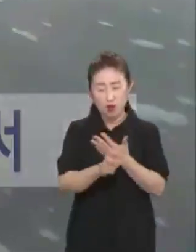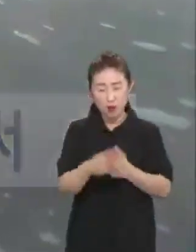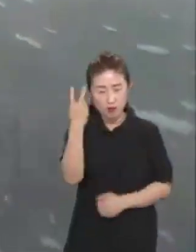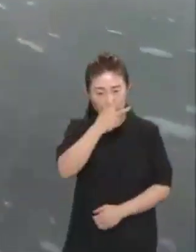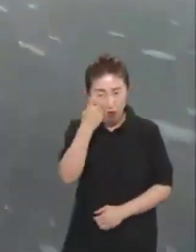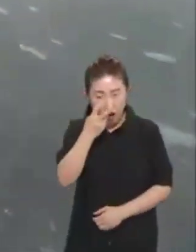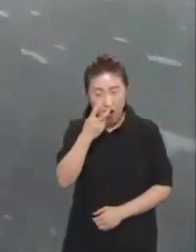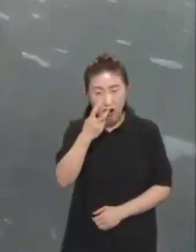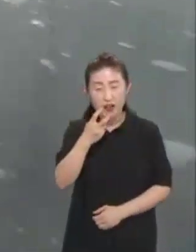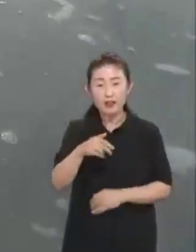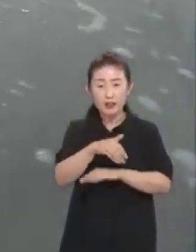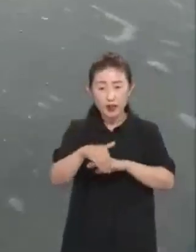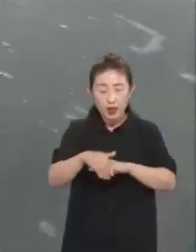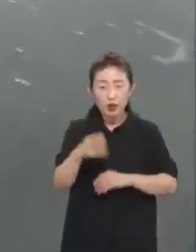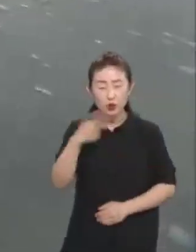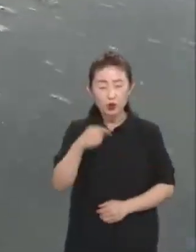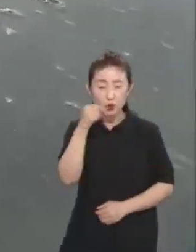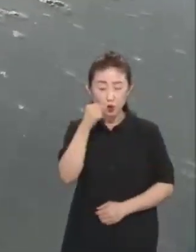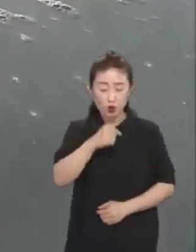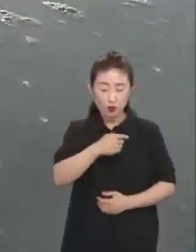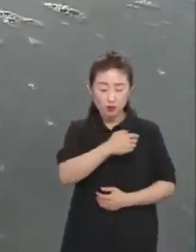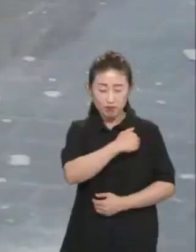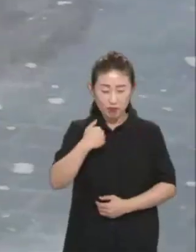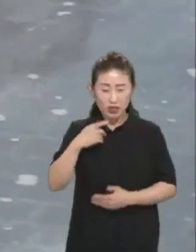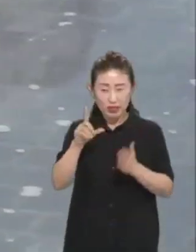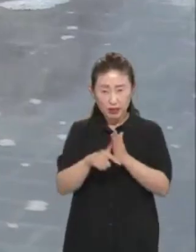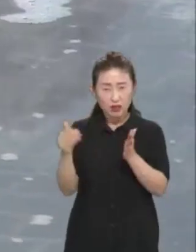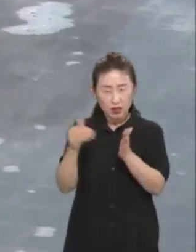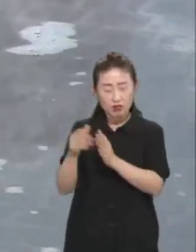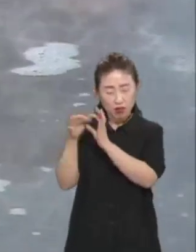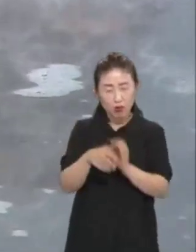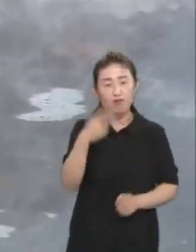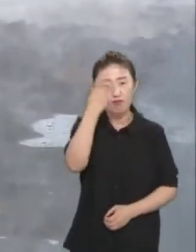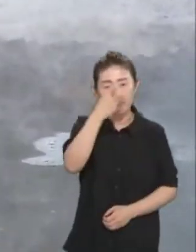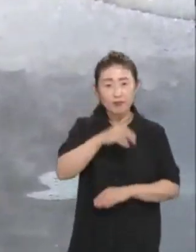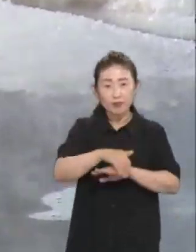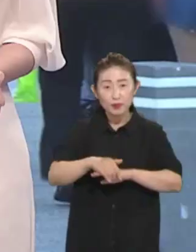수급이 안정될 때까지 단속을 계속하겠다고 밝혔습니다.